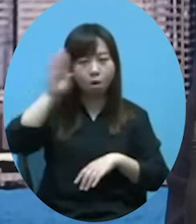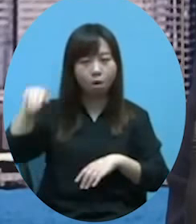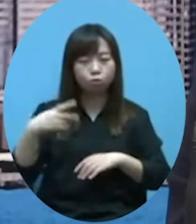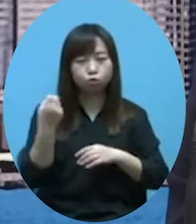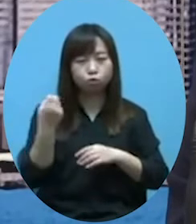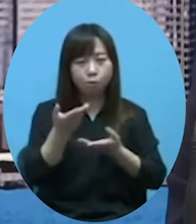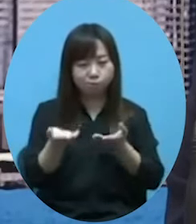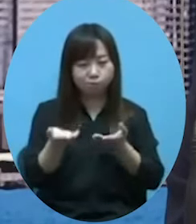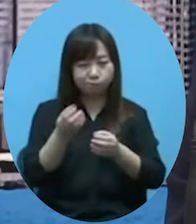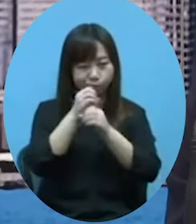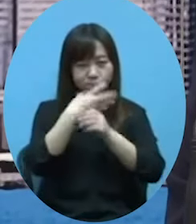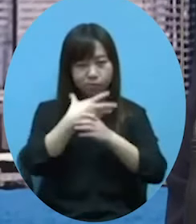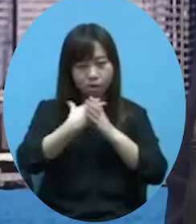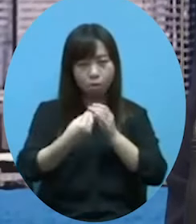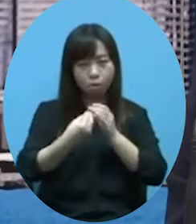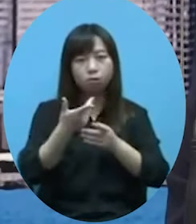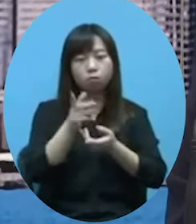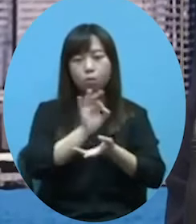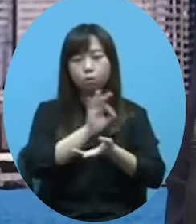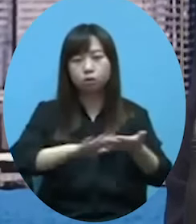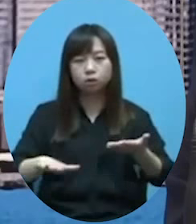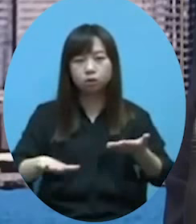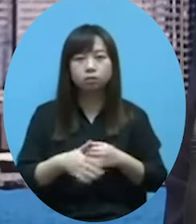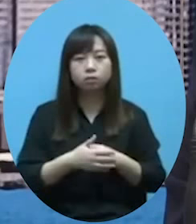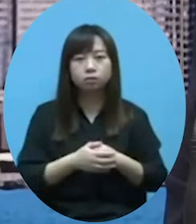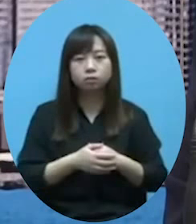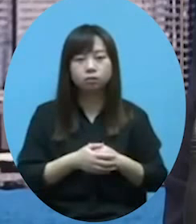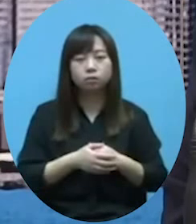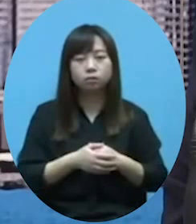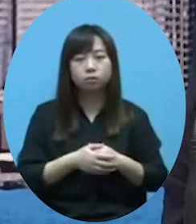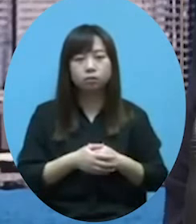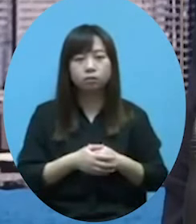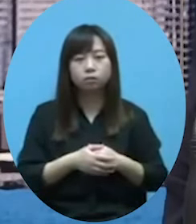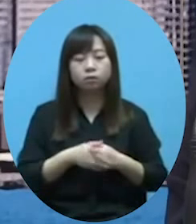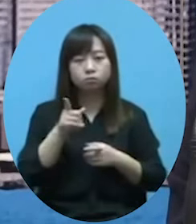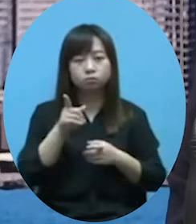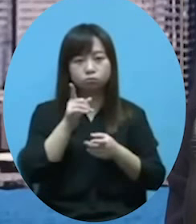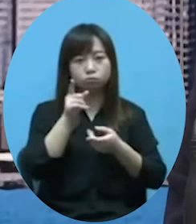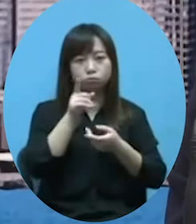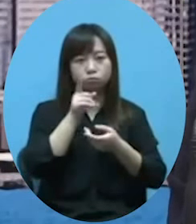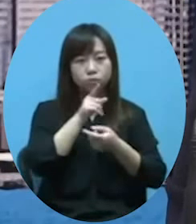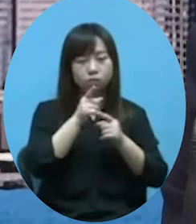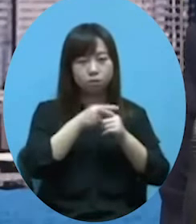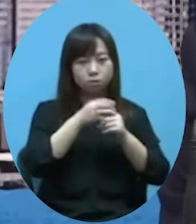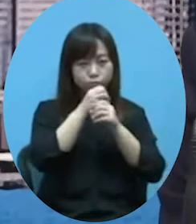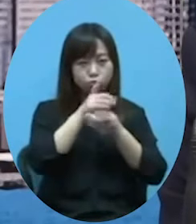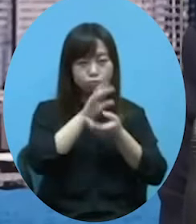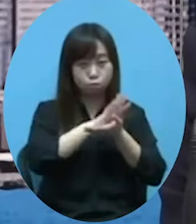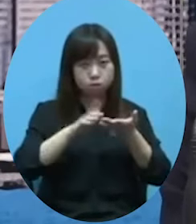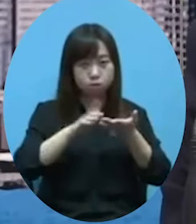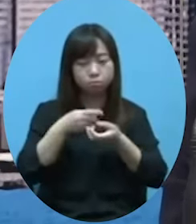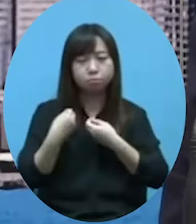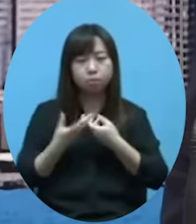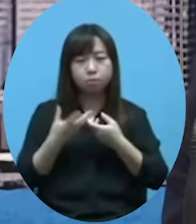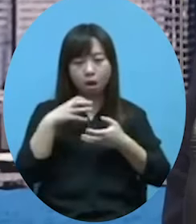再拿樣本轉回陰性當時陰性的時候他還給了狗主